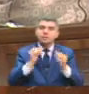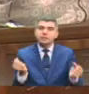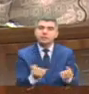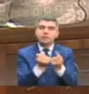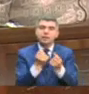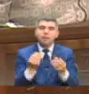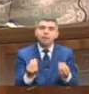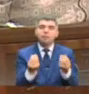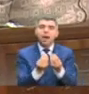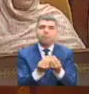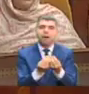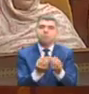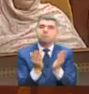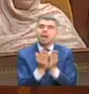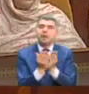للقطاع العمومي